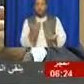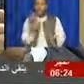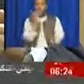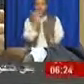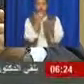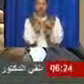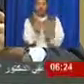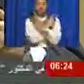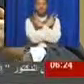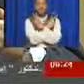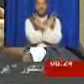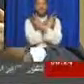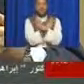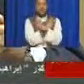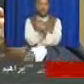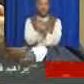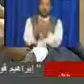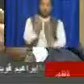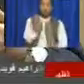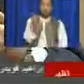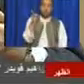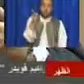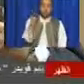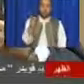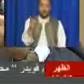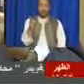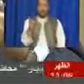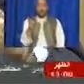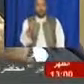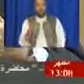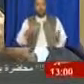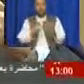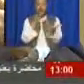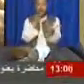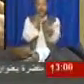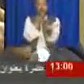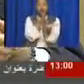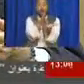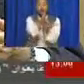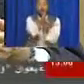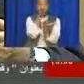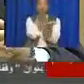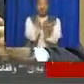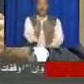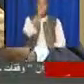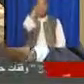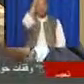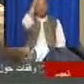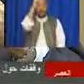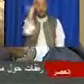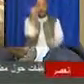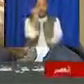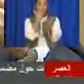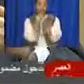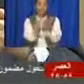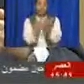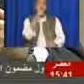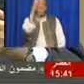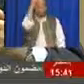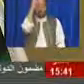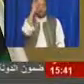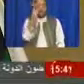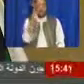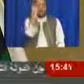تصدق به فهو كفاله له يعني فما انت صدقنا تنازل بعد ان ثبت له الحق ترك ولله عز وجل